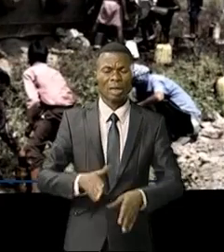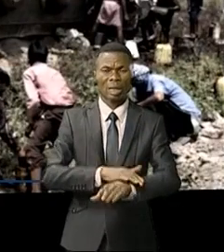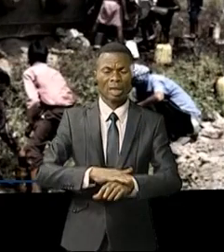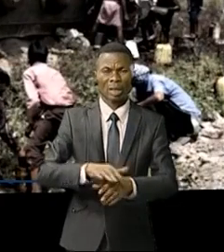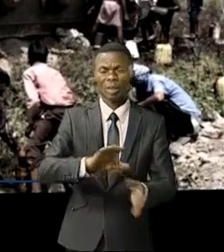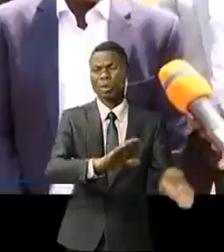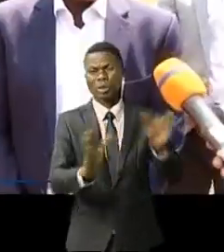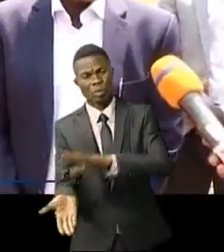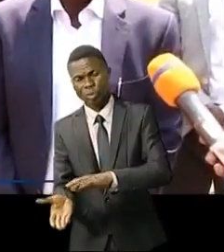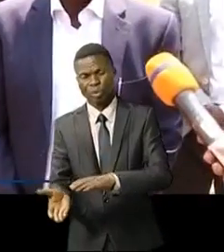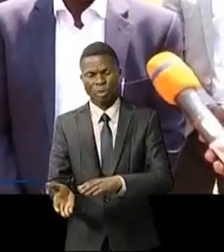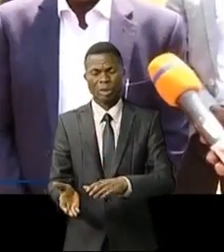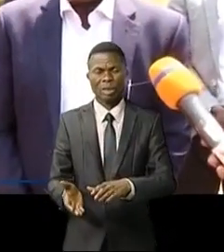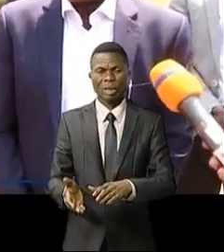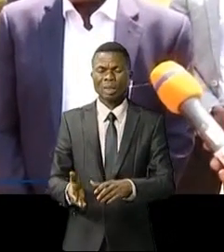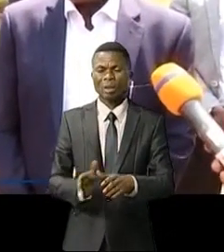la gare Kanzenze.